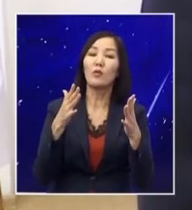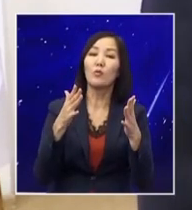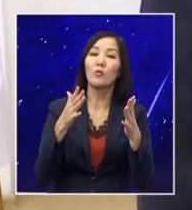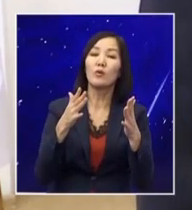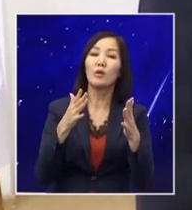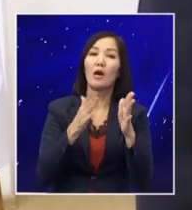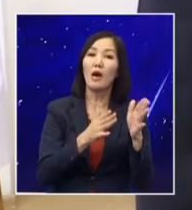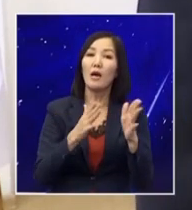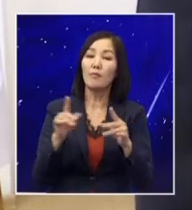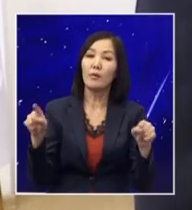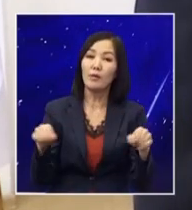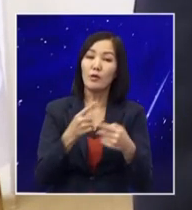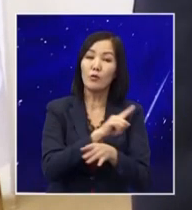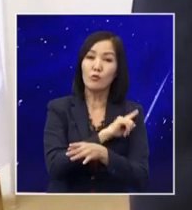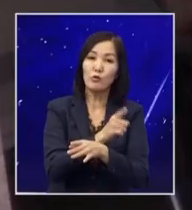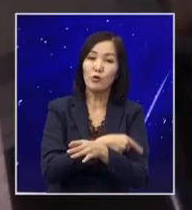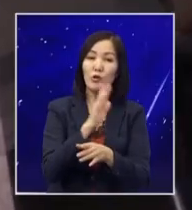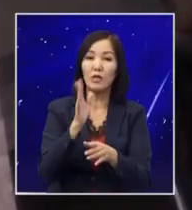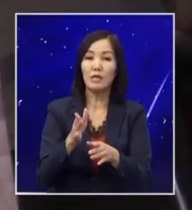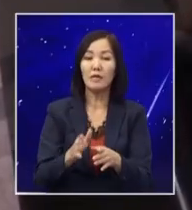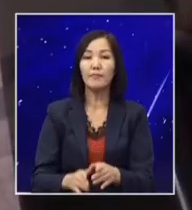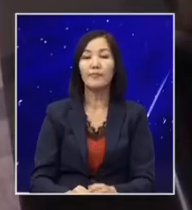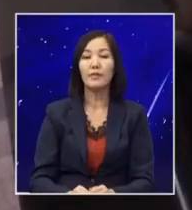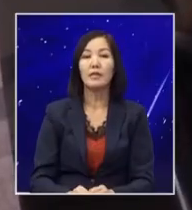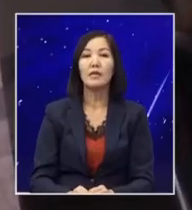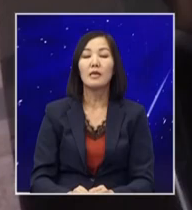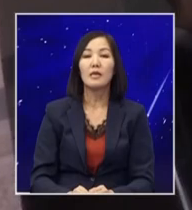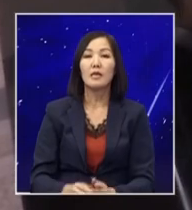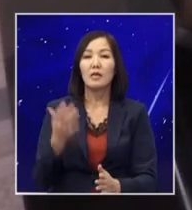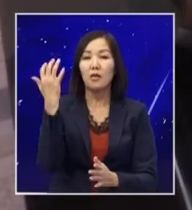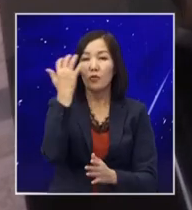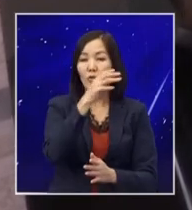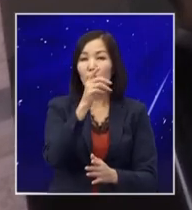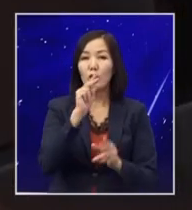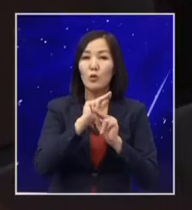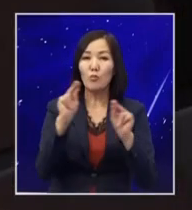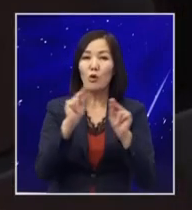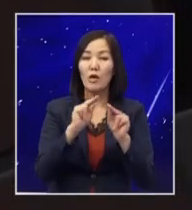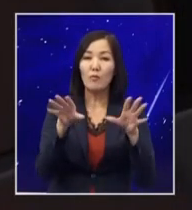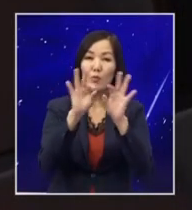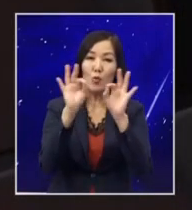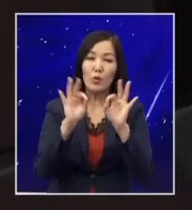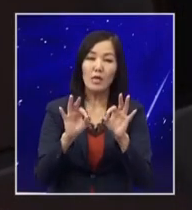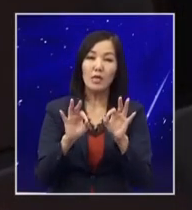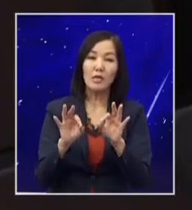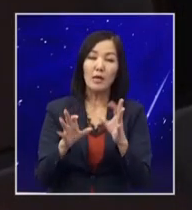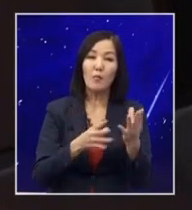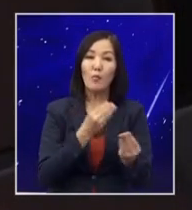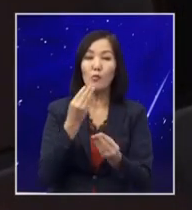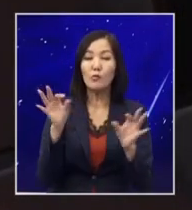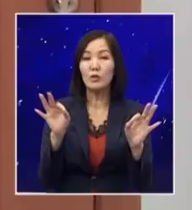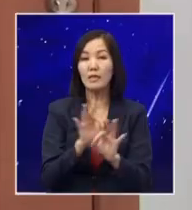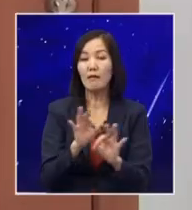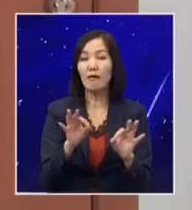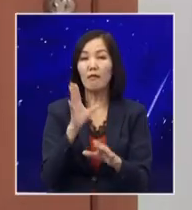қалпын күшейтеді баланың. Жігері жасымаған зағип жан өнерден де құралақан емес. Фортепианода ойнайды. 7